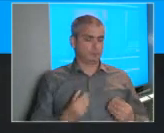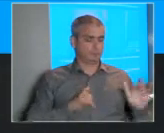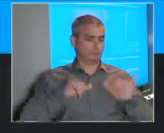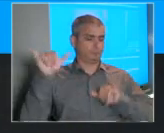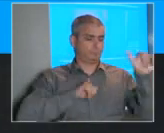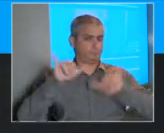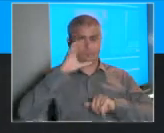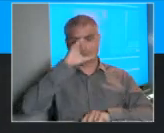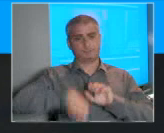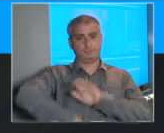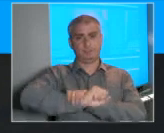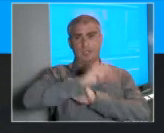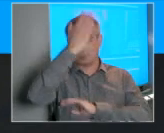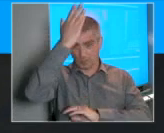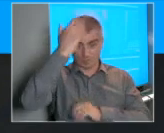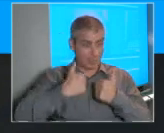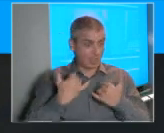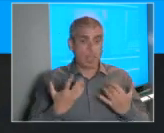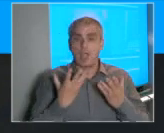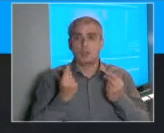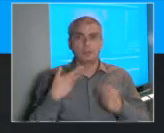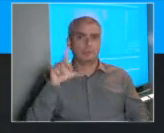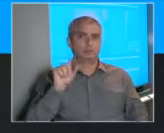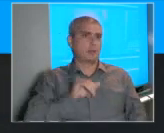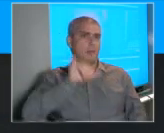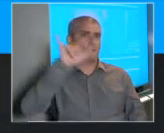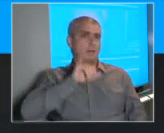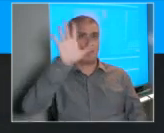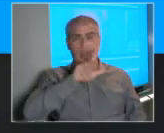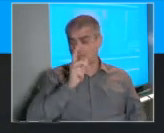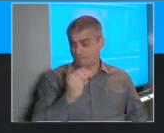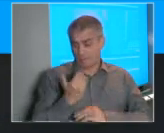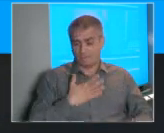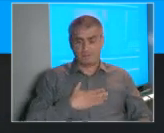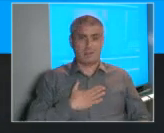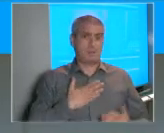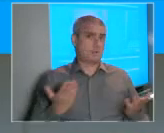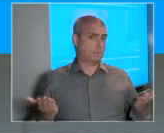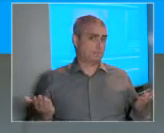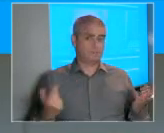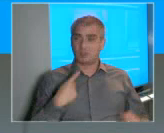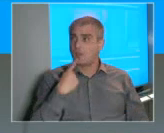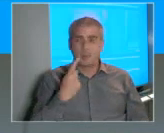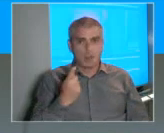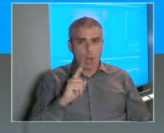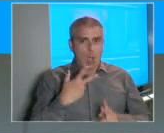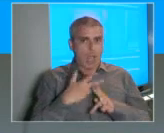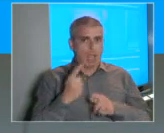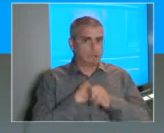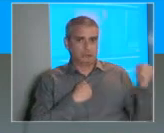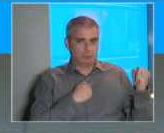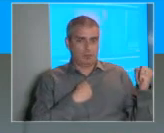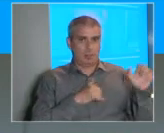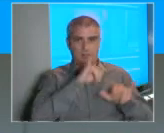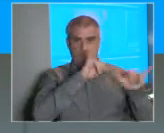טסים לצפות בליגת האלופות בכדורגל, היום גם הרבה יותר זול לטוס לאירופה, גם רגע לפני החגים. זאת אומרת, בהחלט, זה